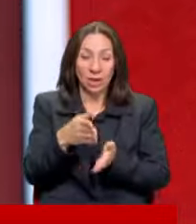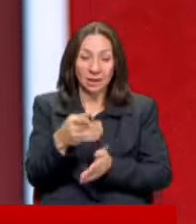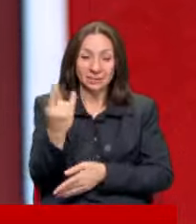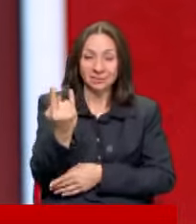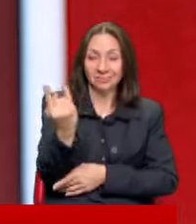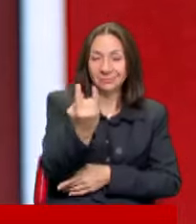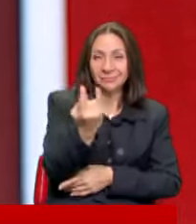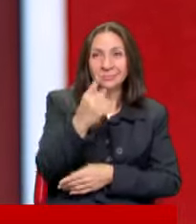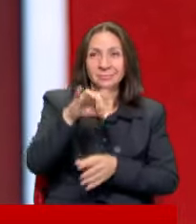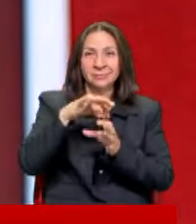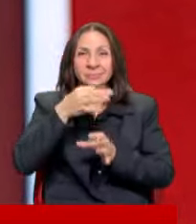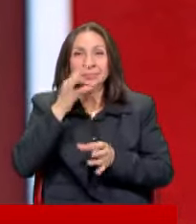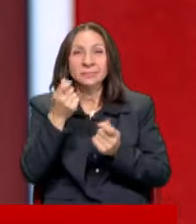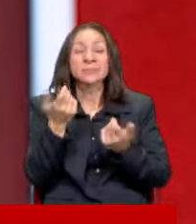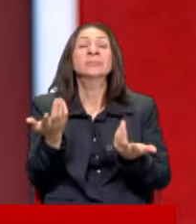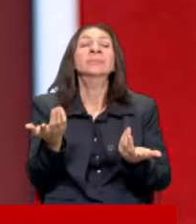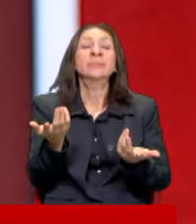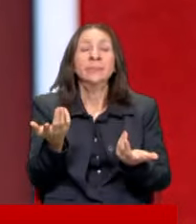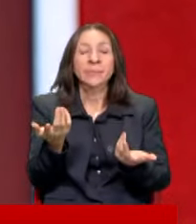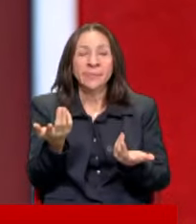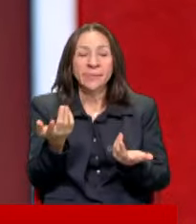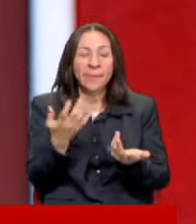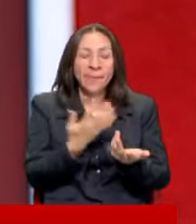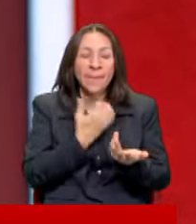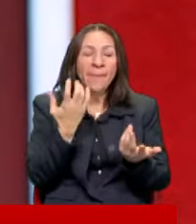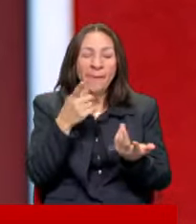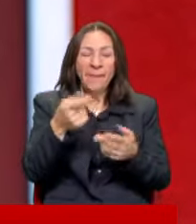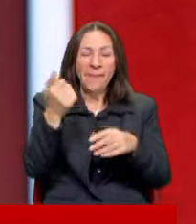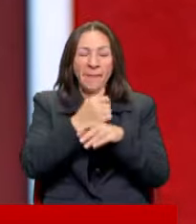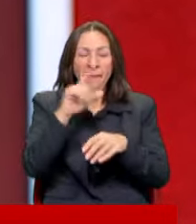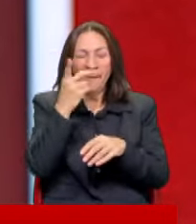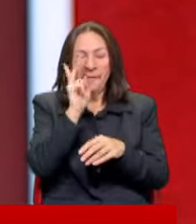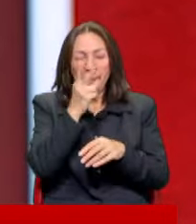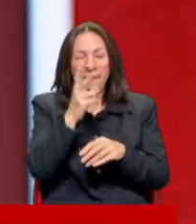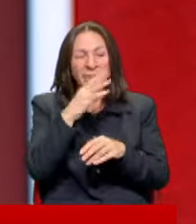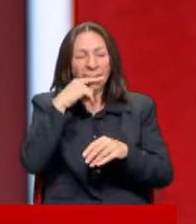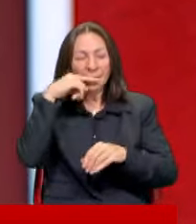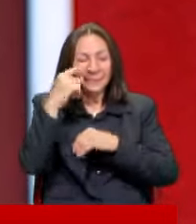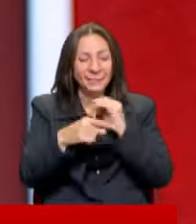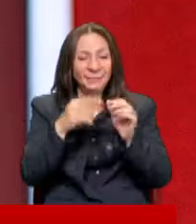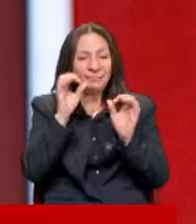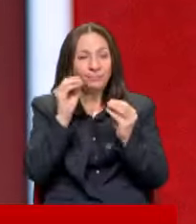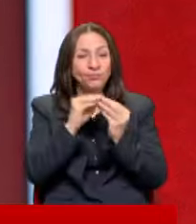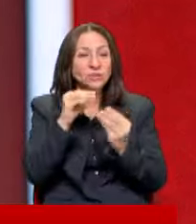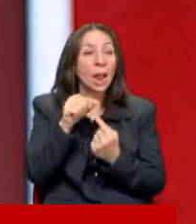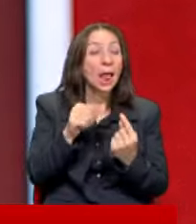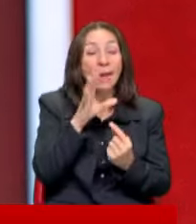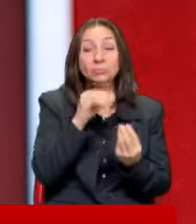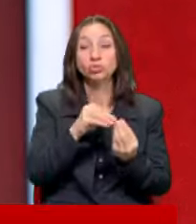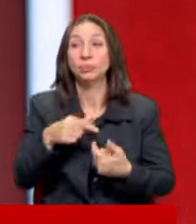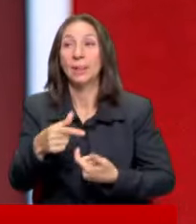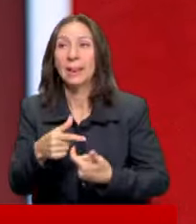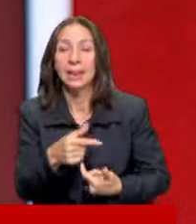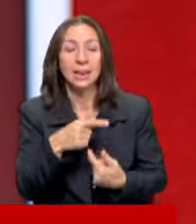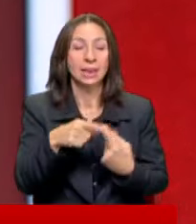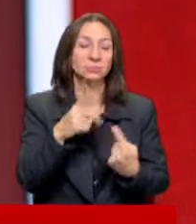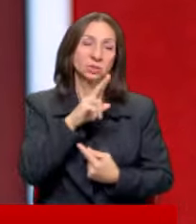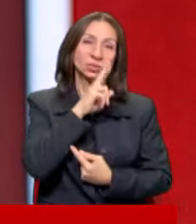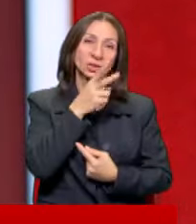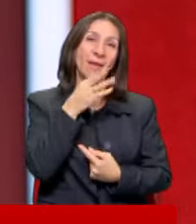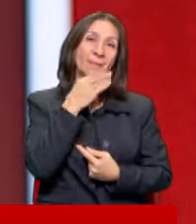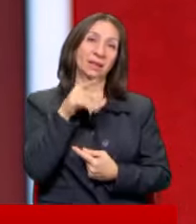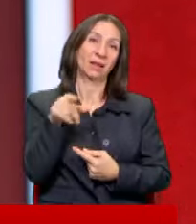Eee Çay içecek parası yok cebinde maalesef bu iktidarın Aslında her seferinde bir suçlu arayışının eee bir diğer günah